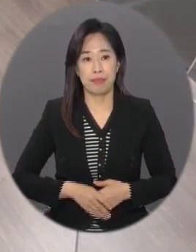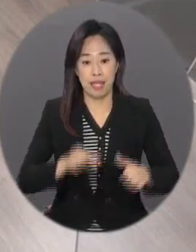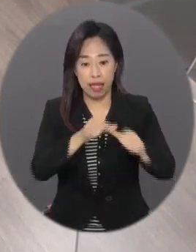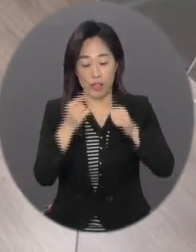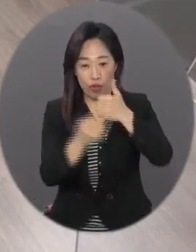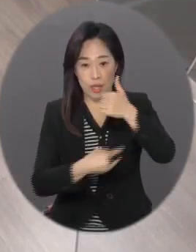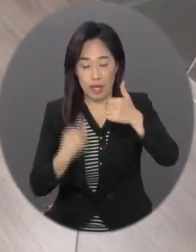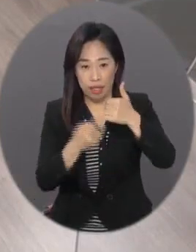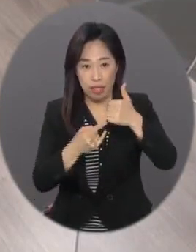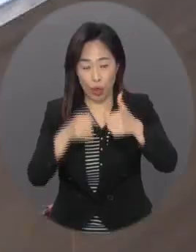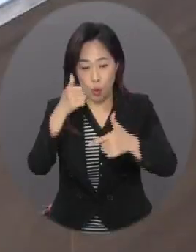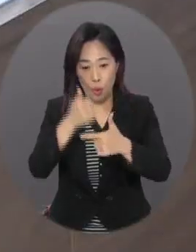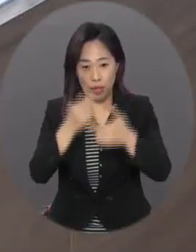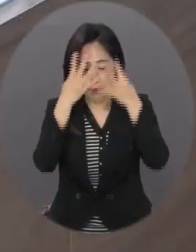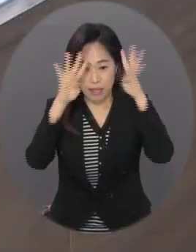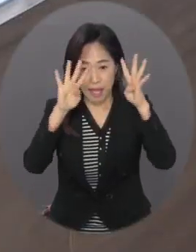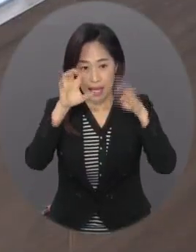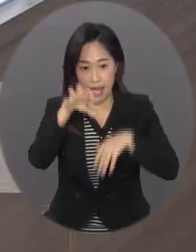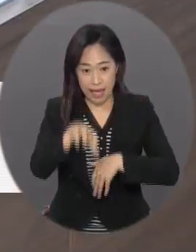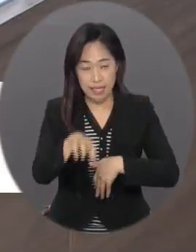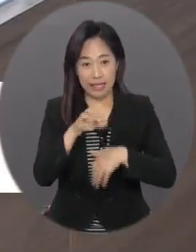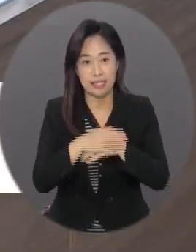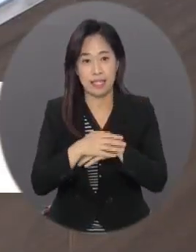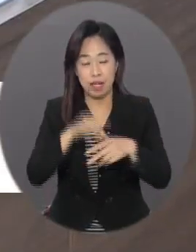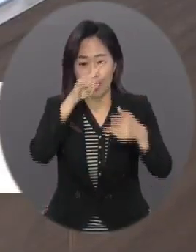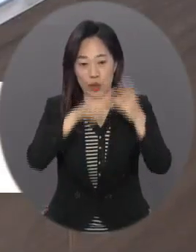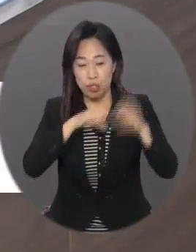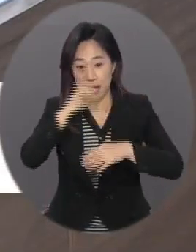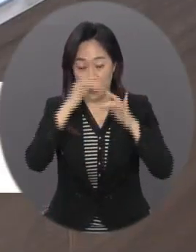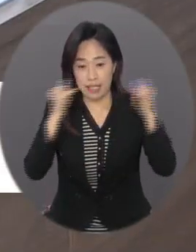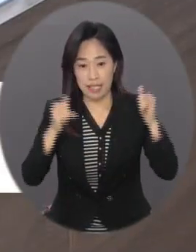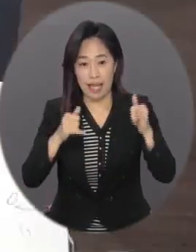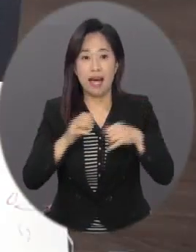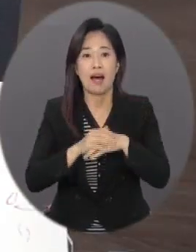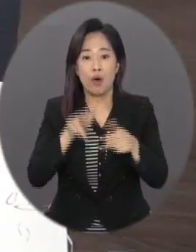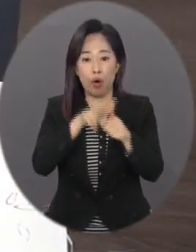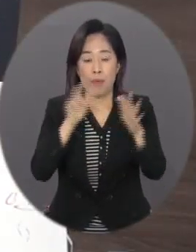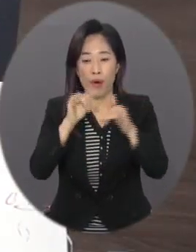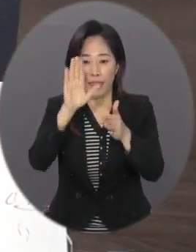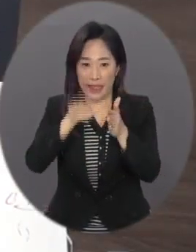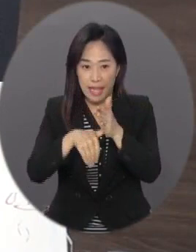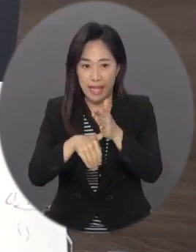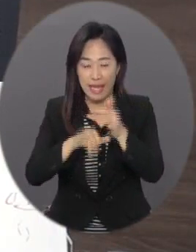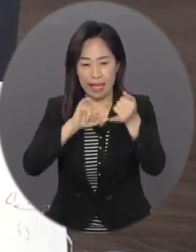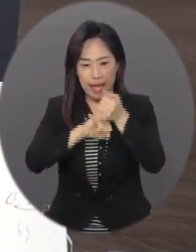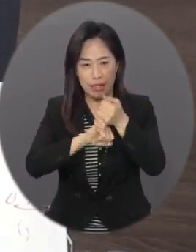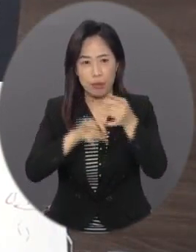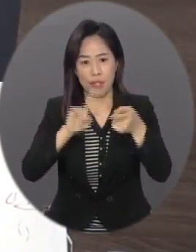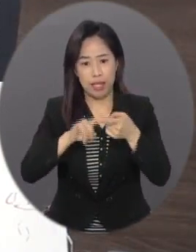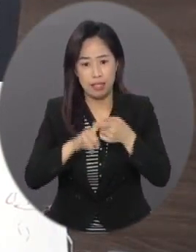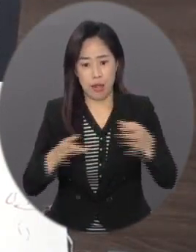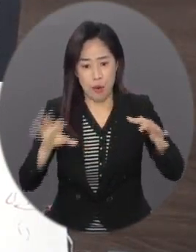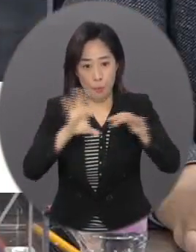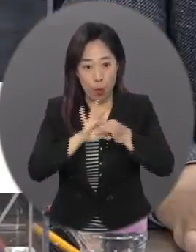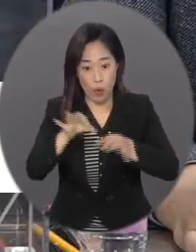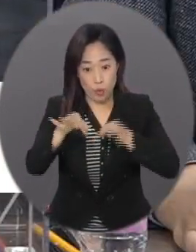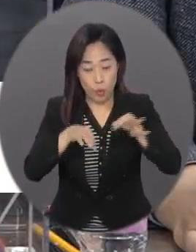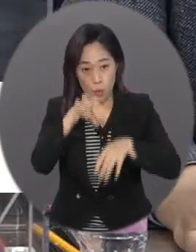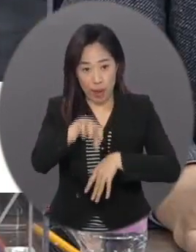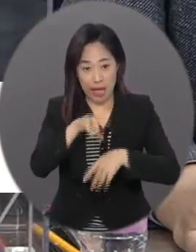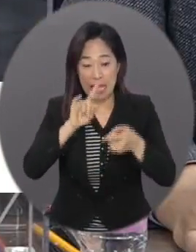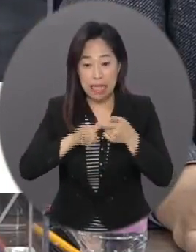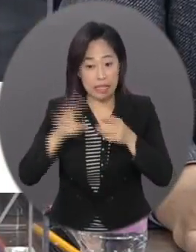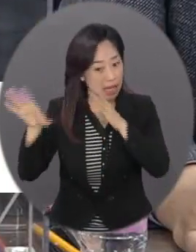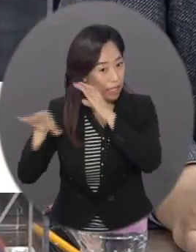년들은 이어서 호남대학교 에서 윤 당선 이미 후보 시절 공약한 광주 복합 쇼핑 물 유체 대한 의견을 듣고